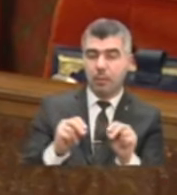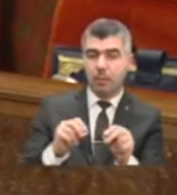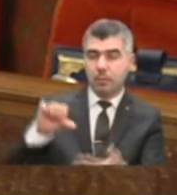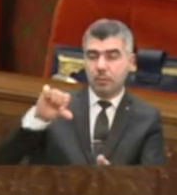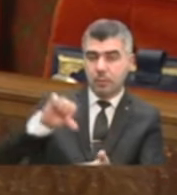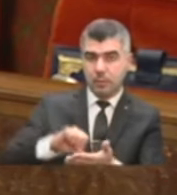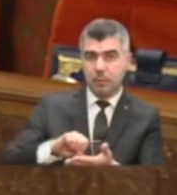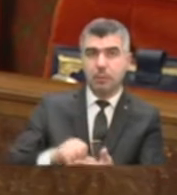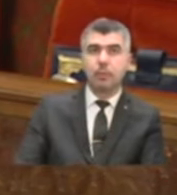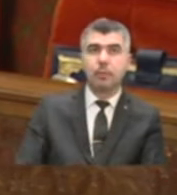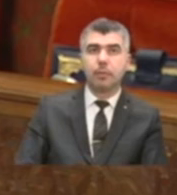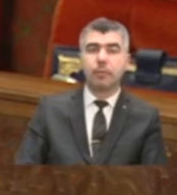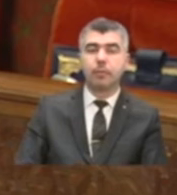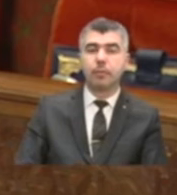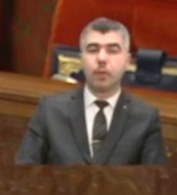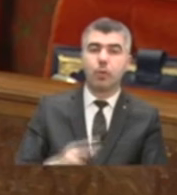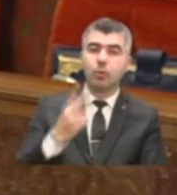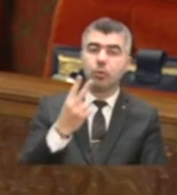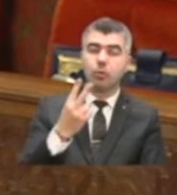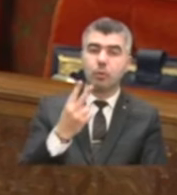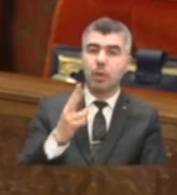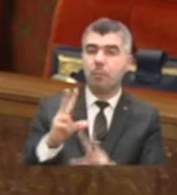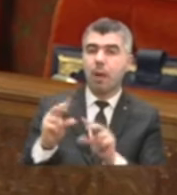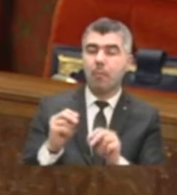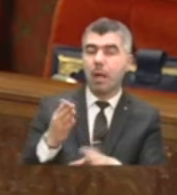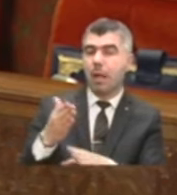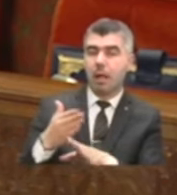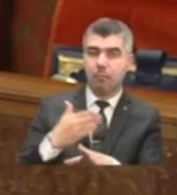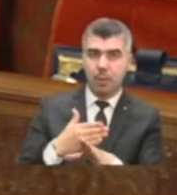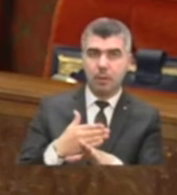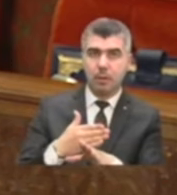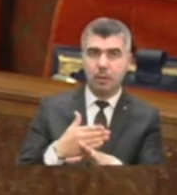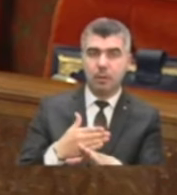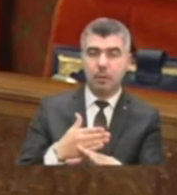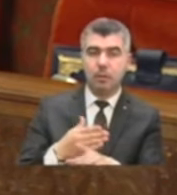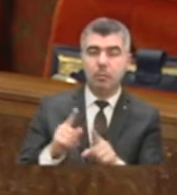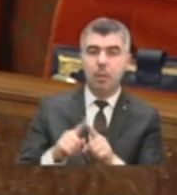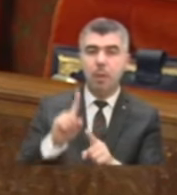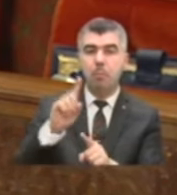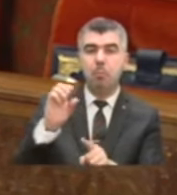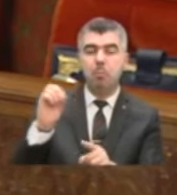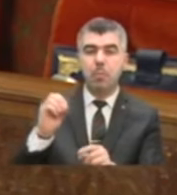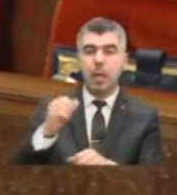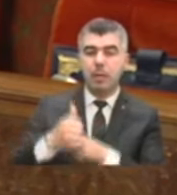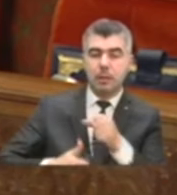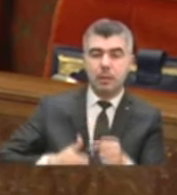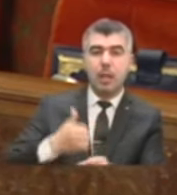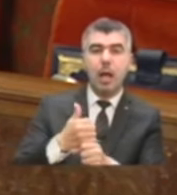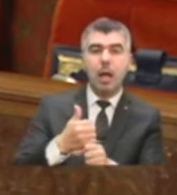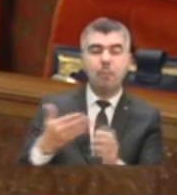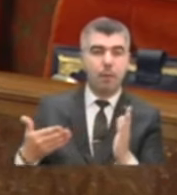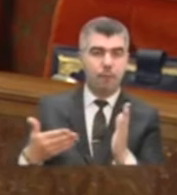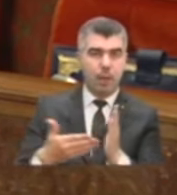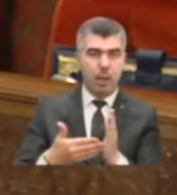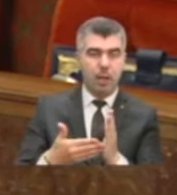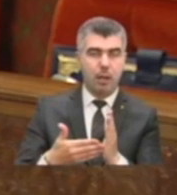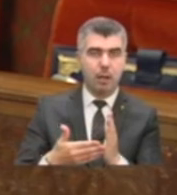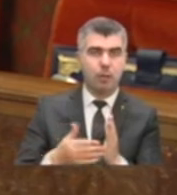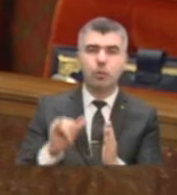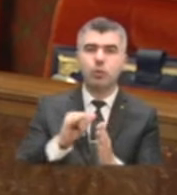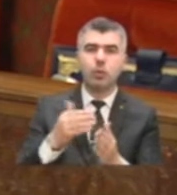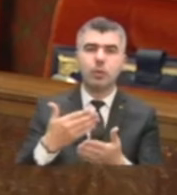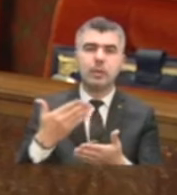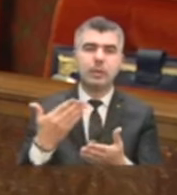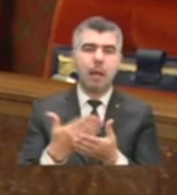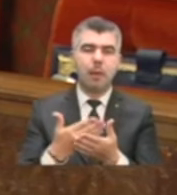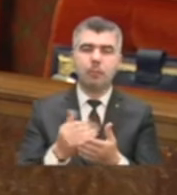المنطقة الشرقية جوج ديال المرات أخرين فقط خلال 100 سنة الأخيرة. ما غاش نتكلم على شنو قمنا